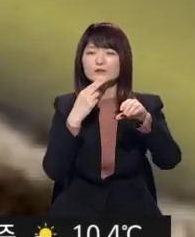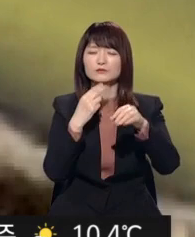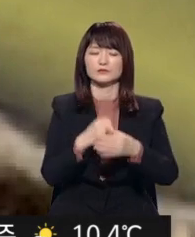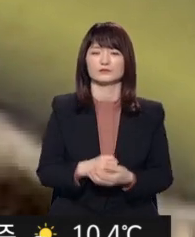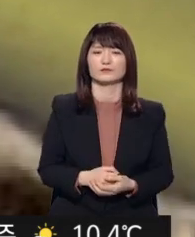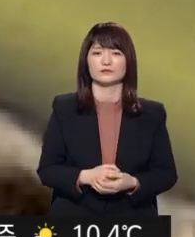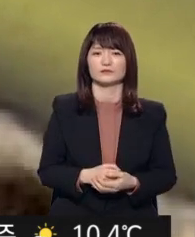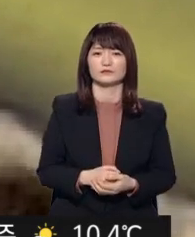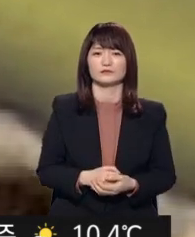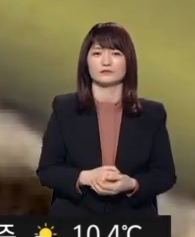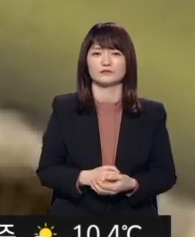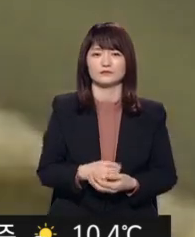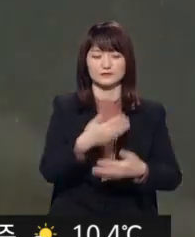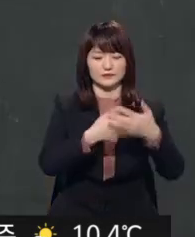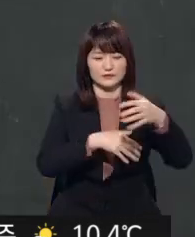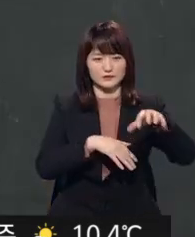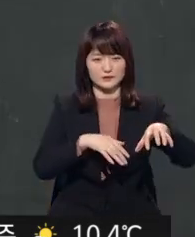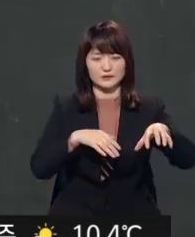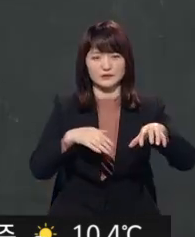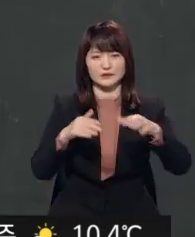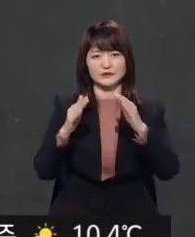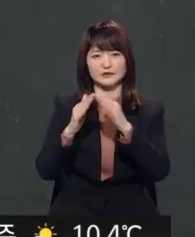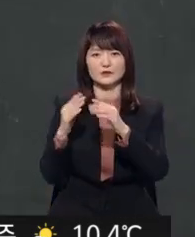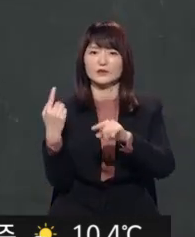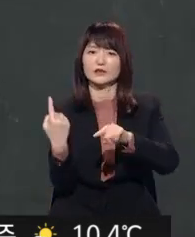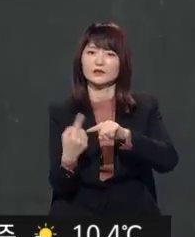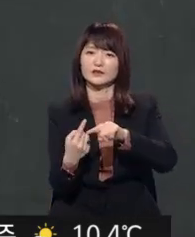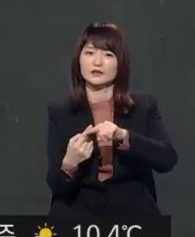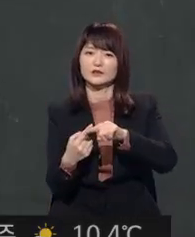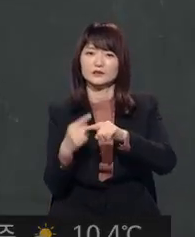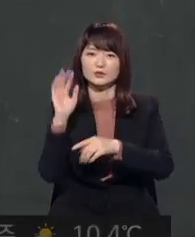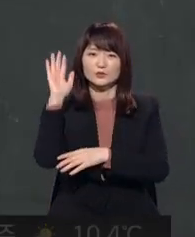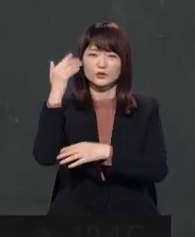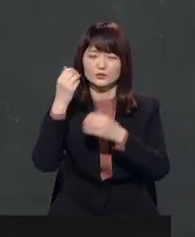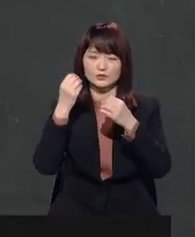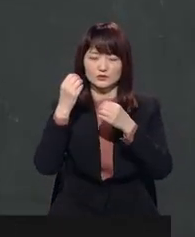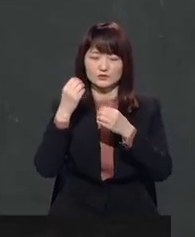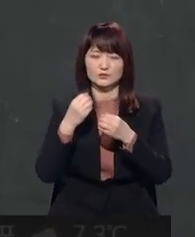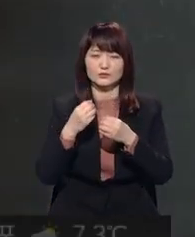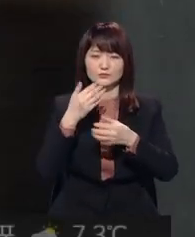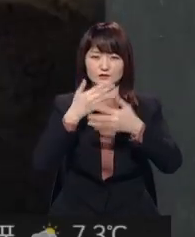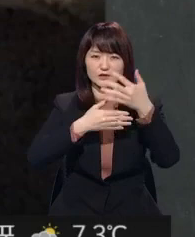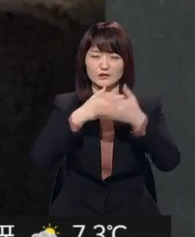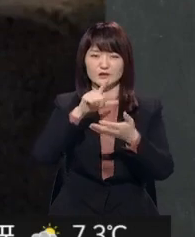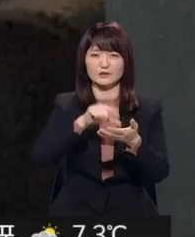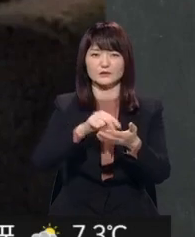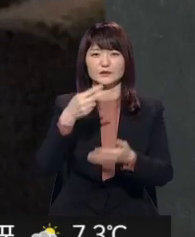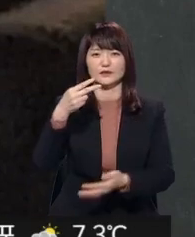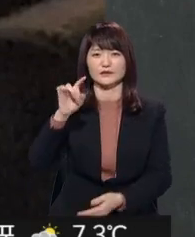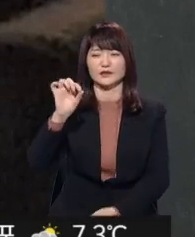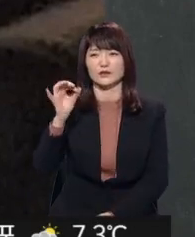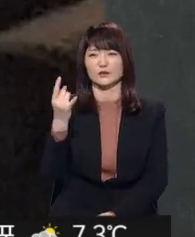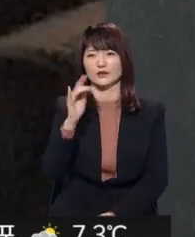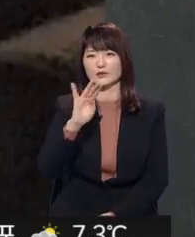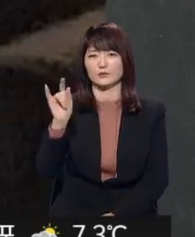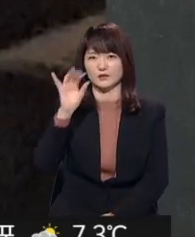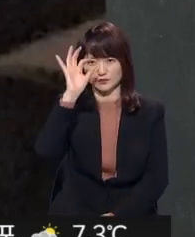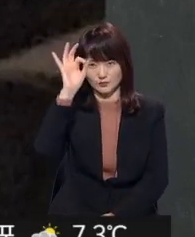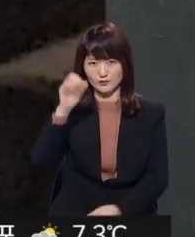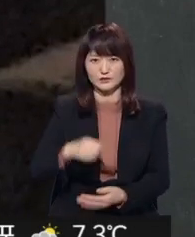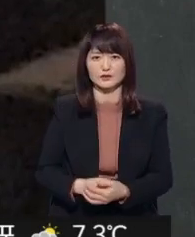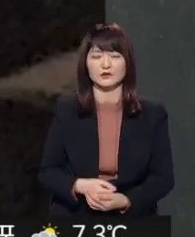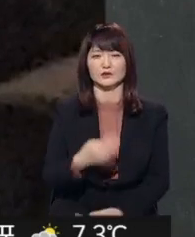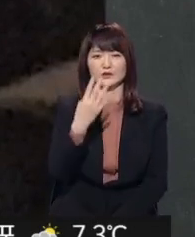마치 극장을 방구석 1열처럼 최근 신작 대회비를 감상하고 있습니다 소장님 4dx 극장 아시죠